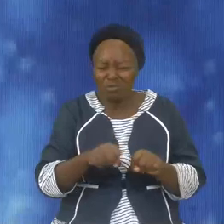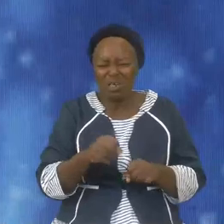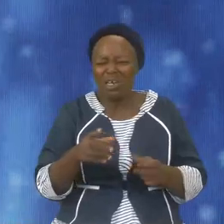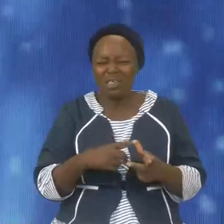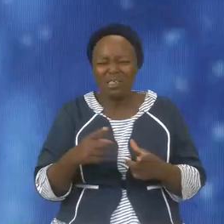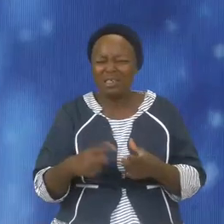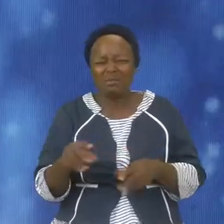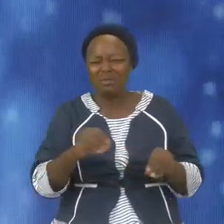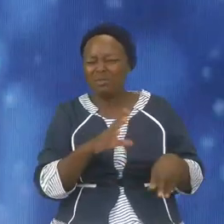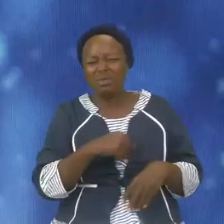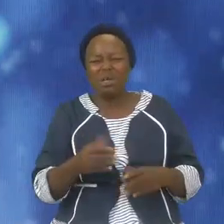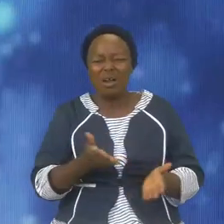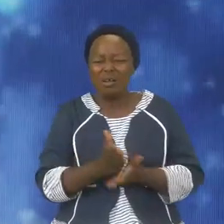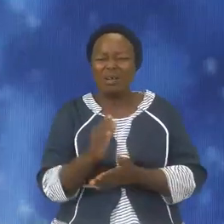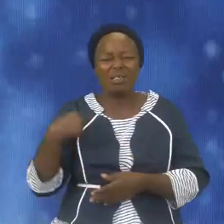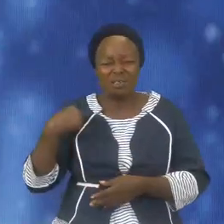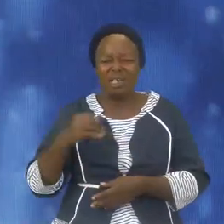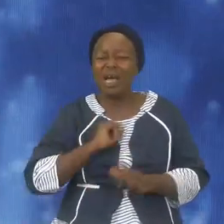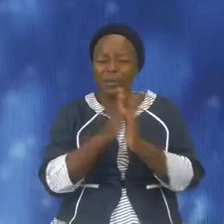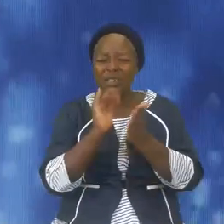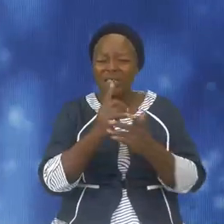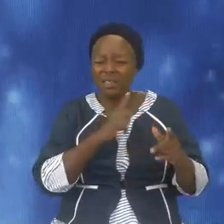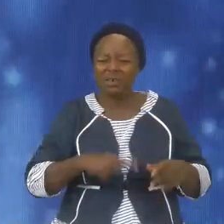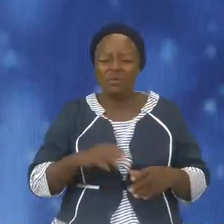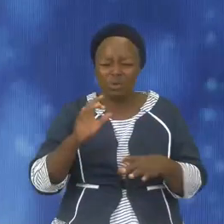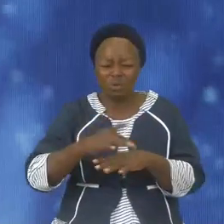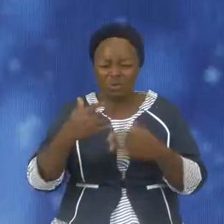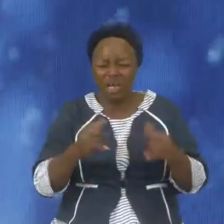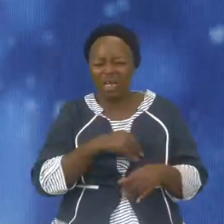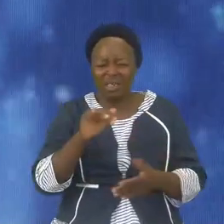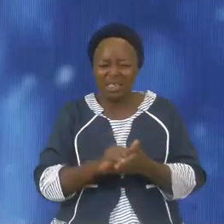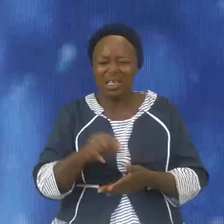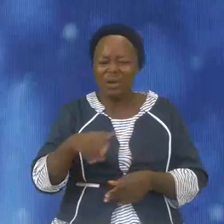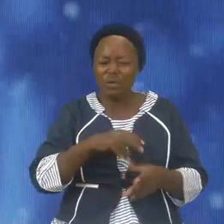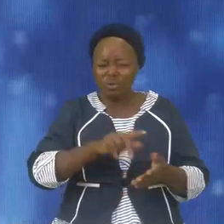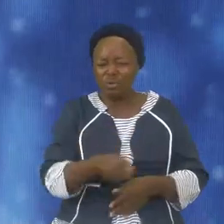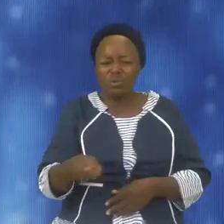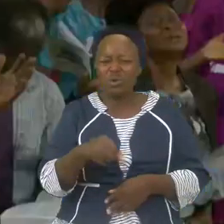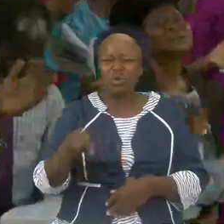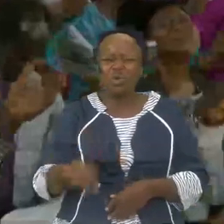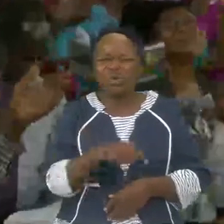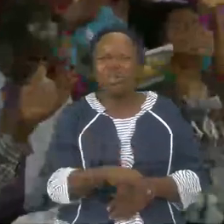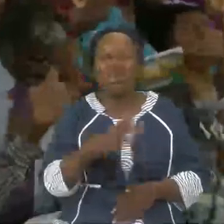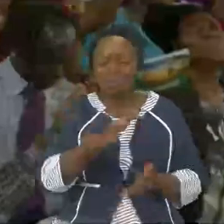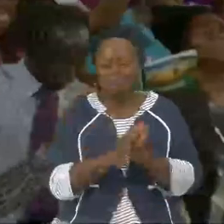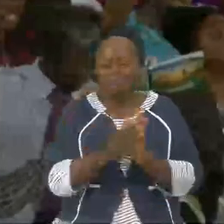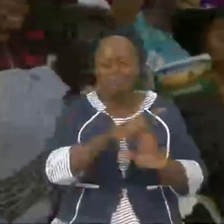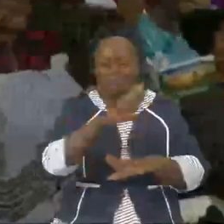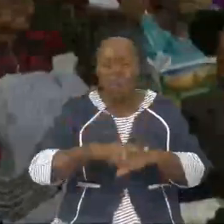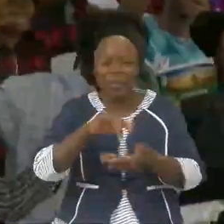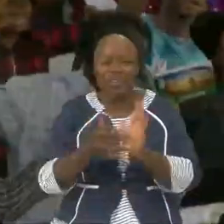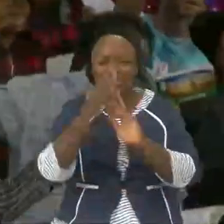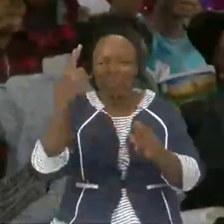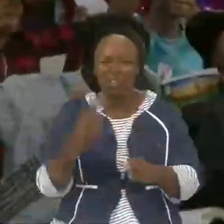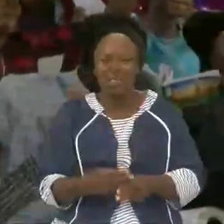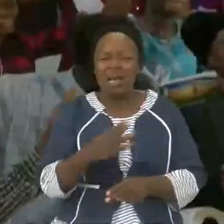L'éléphantiasis, je prie que le Seigneur te touche maintenant et que le pied là d'éléphantiasis devienne normal au